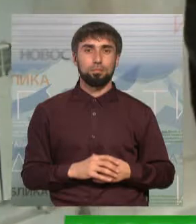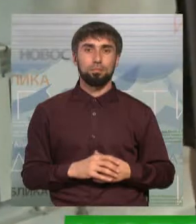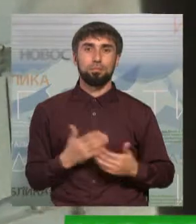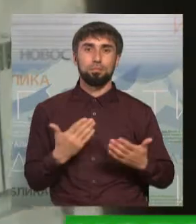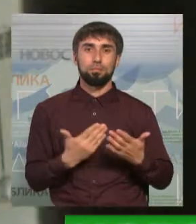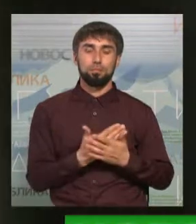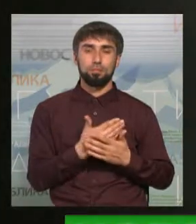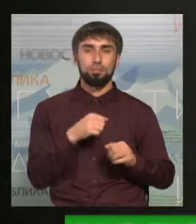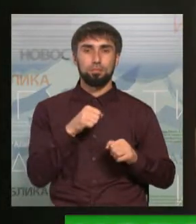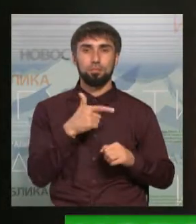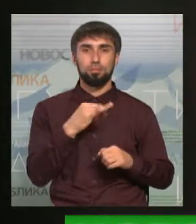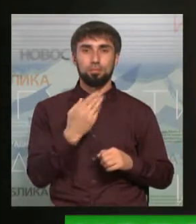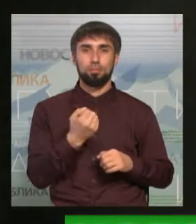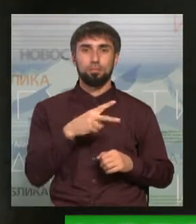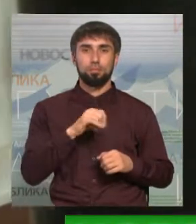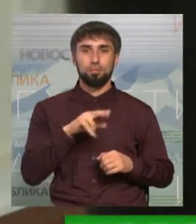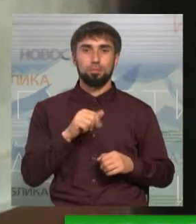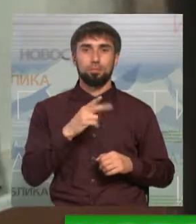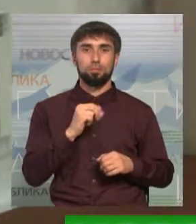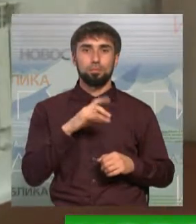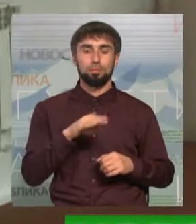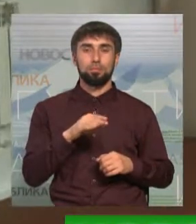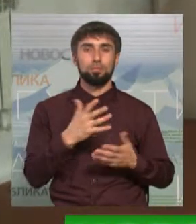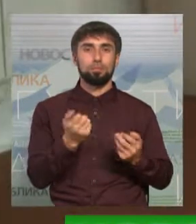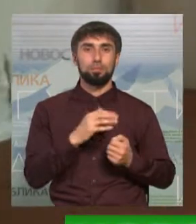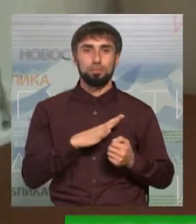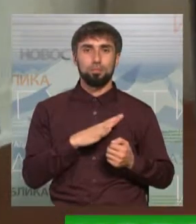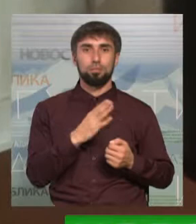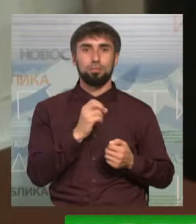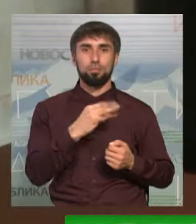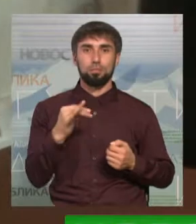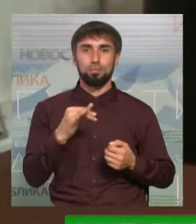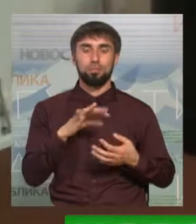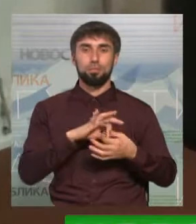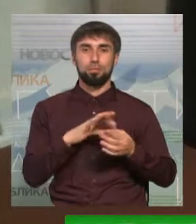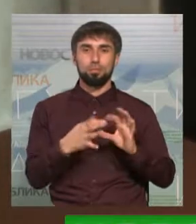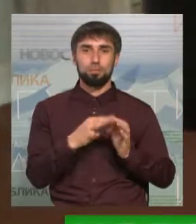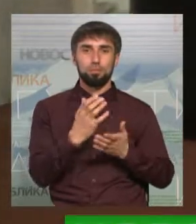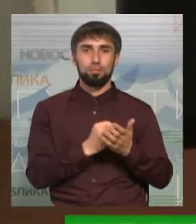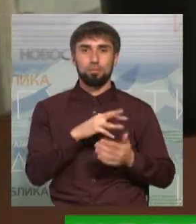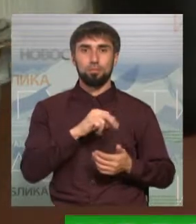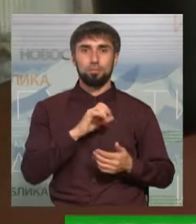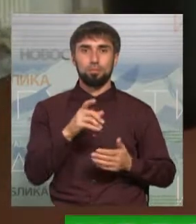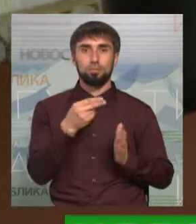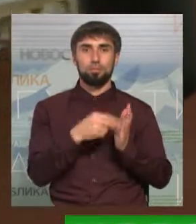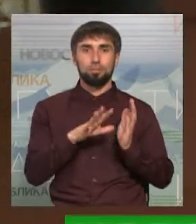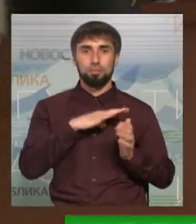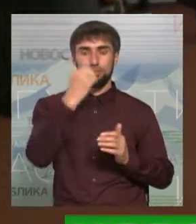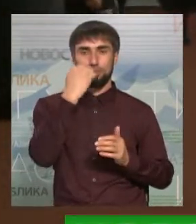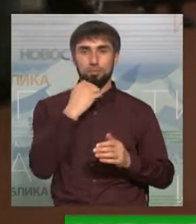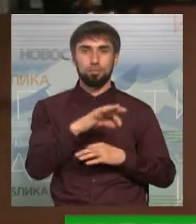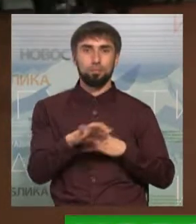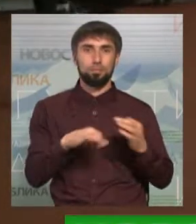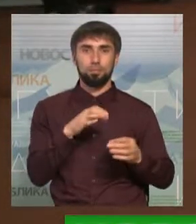Новые боксерские груши, лапы, канаты получила секция школы Олимпийского резерва по боксу в Магасе. Их приобрели благодаря федеральному